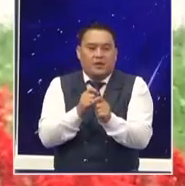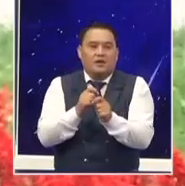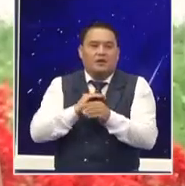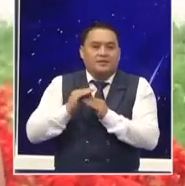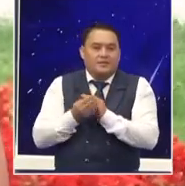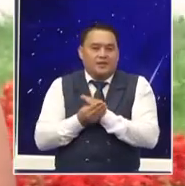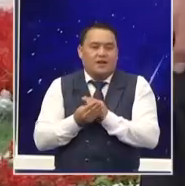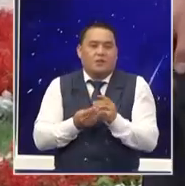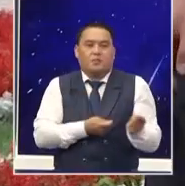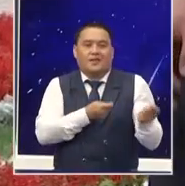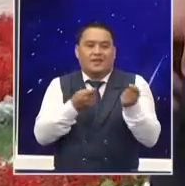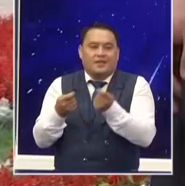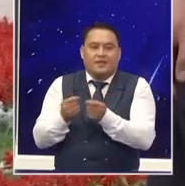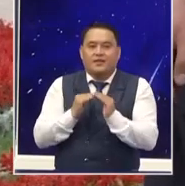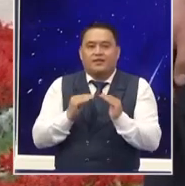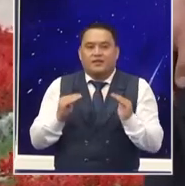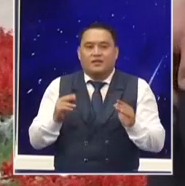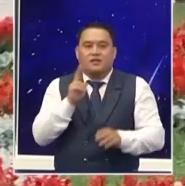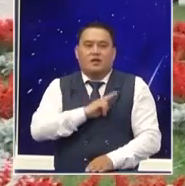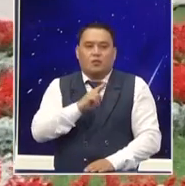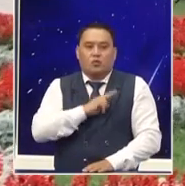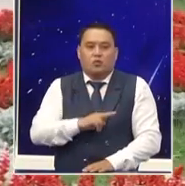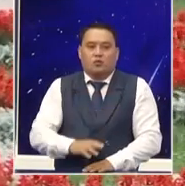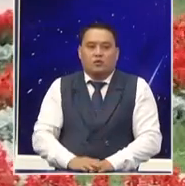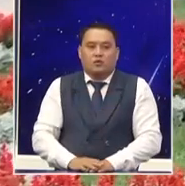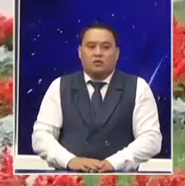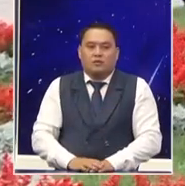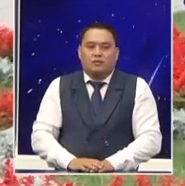фонда «Харикет», привезли и детей Райхан к ней на работу.